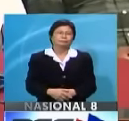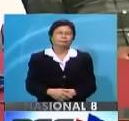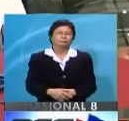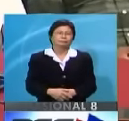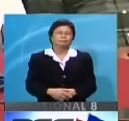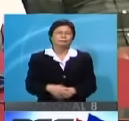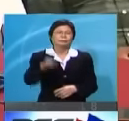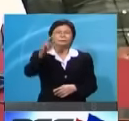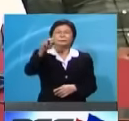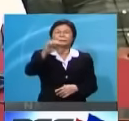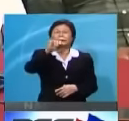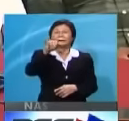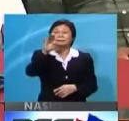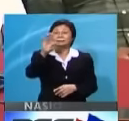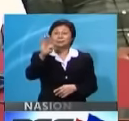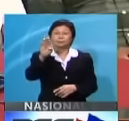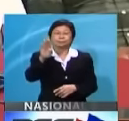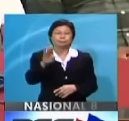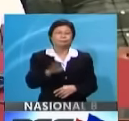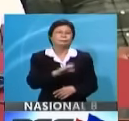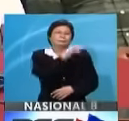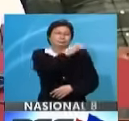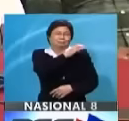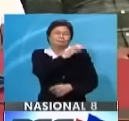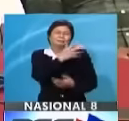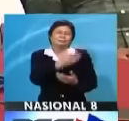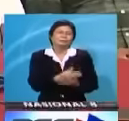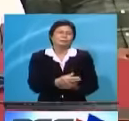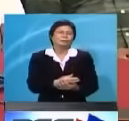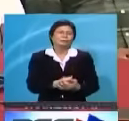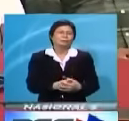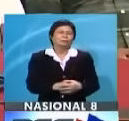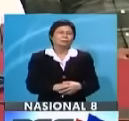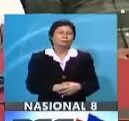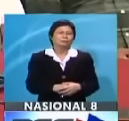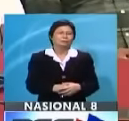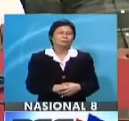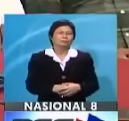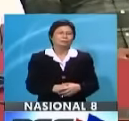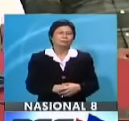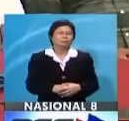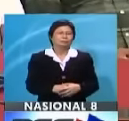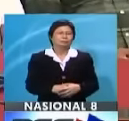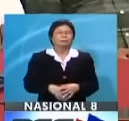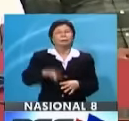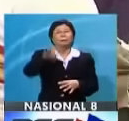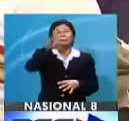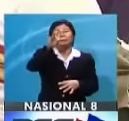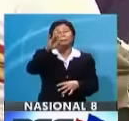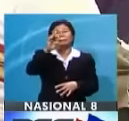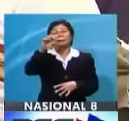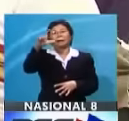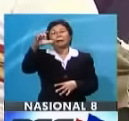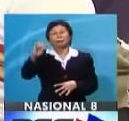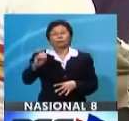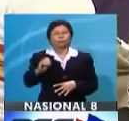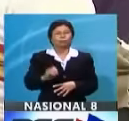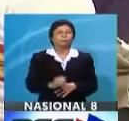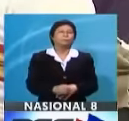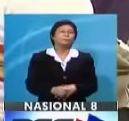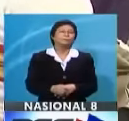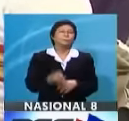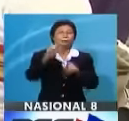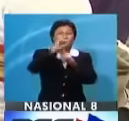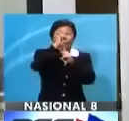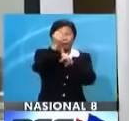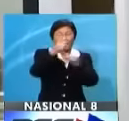Razib Ismail, Tuan Dali lah, ya, dan lapan esko. Pengaktifan semula